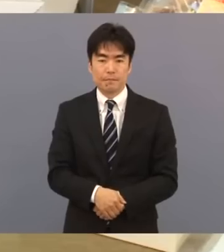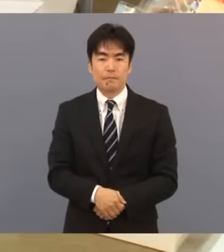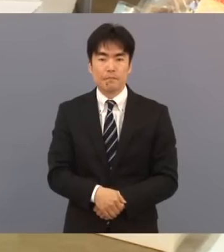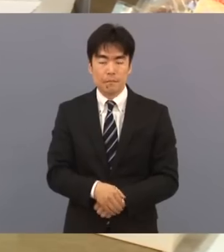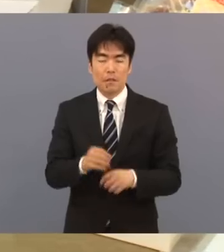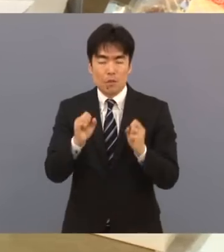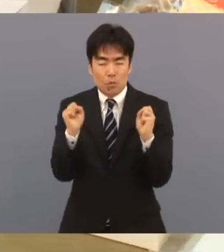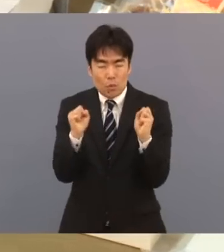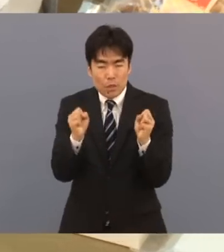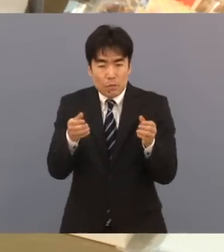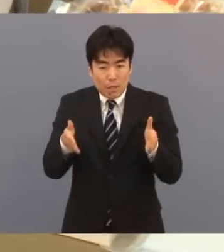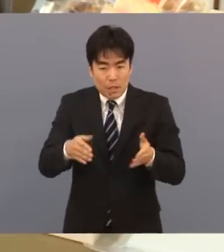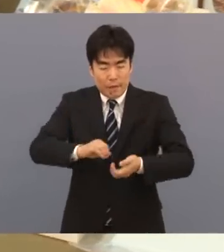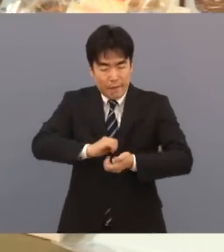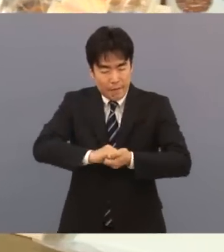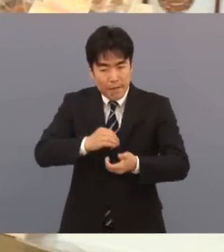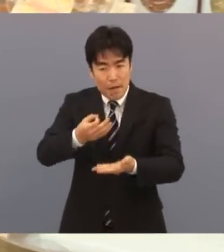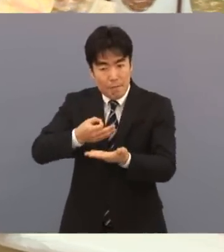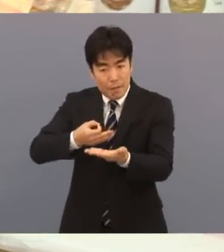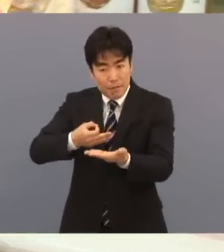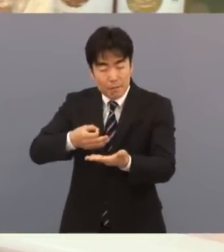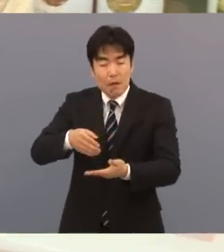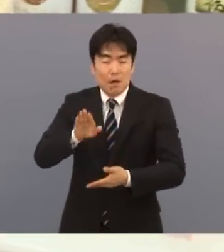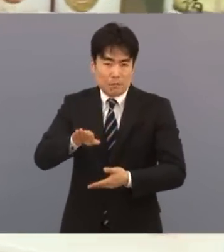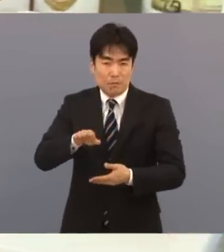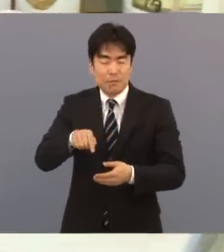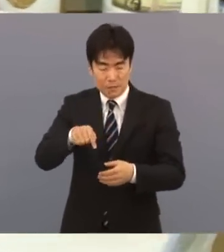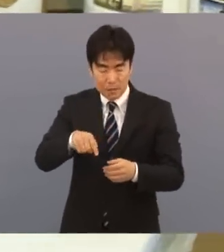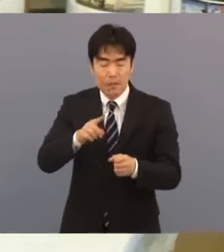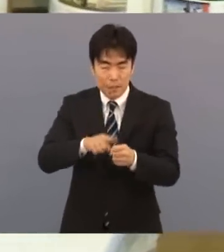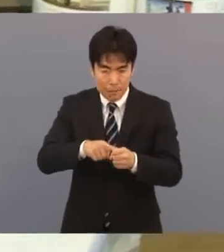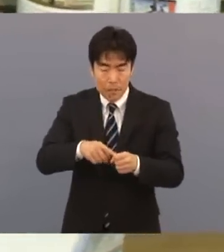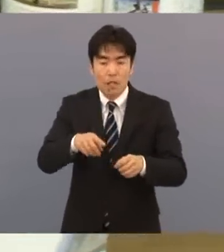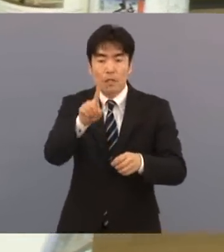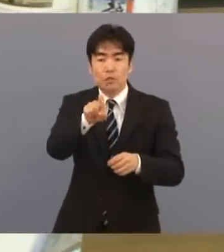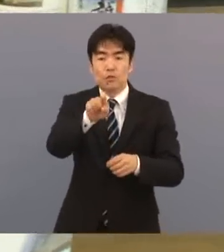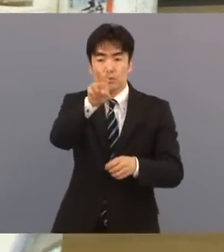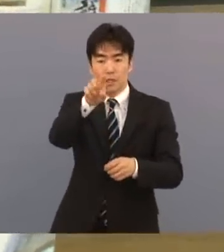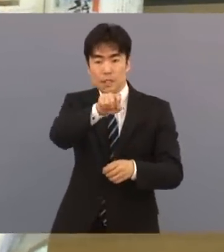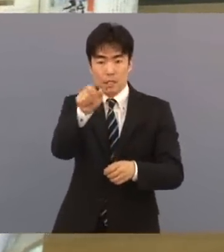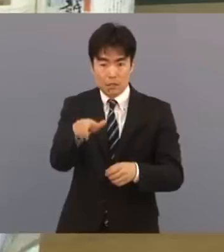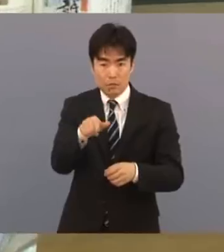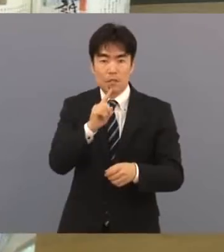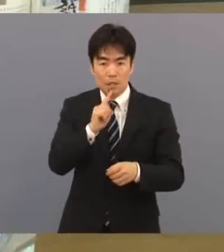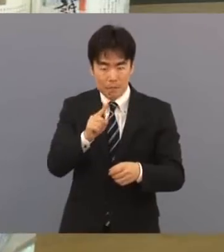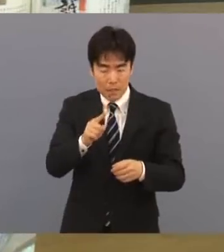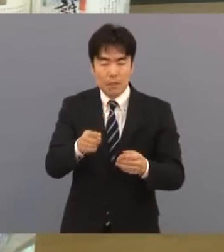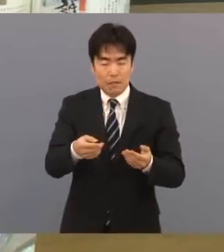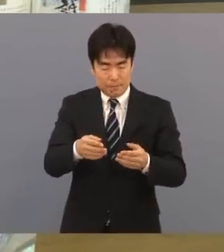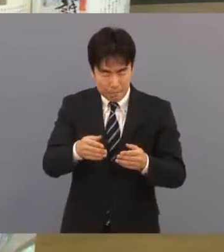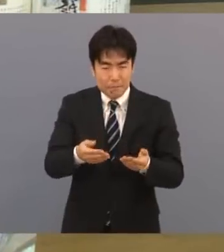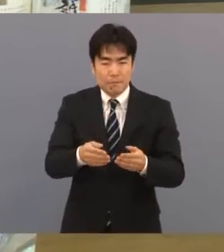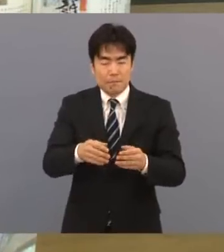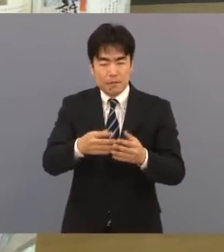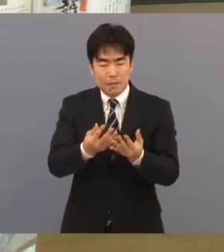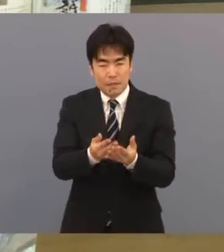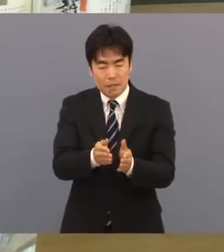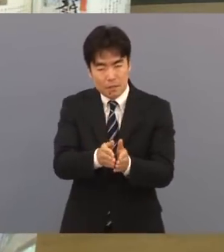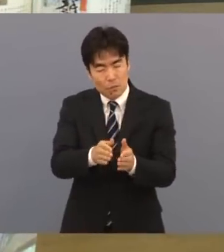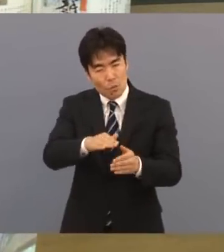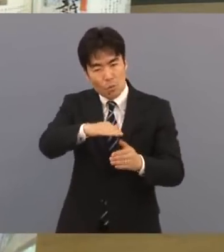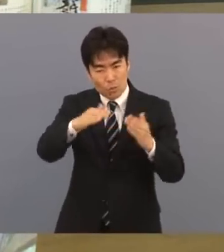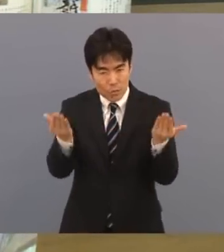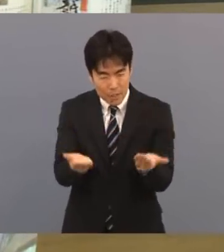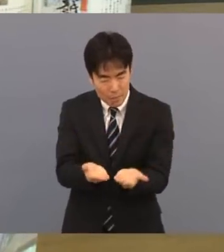冬季限定商品が多い越谷ブランド認定品は、12月に最も商品が出揃います。